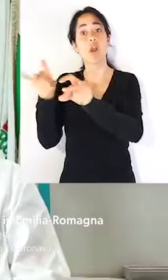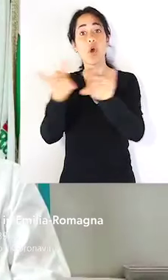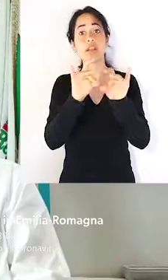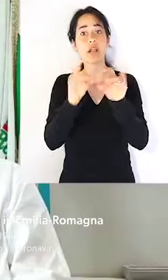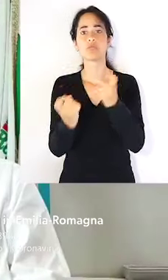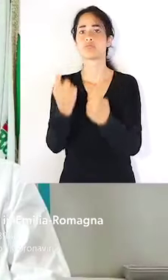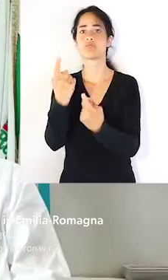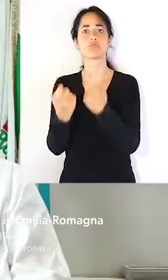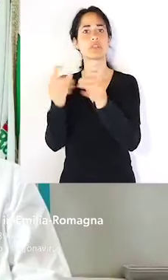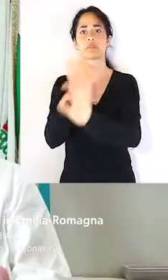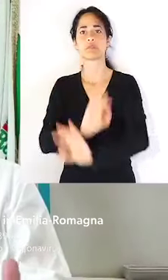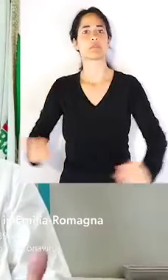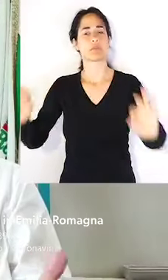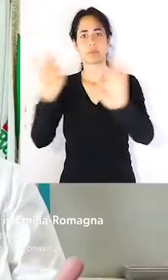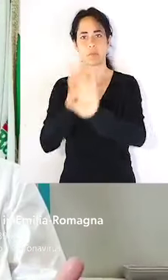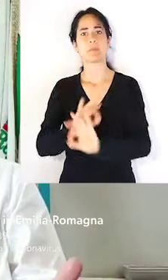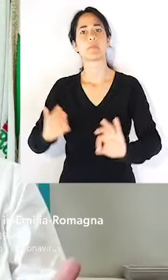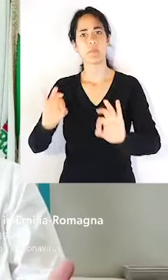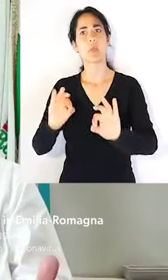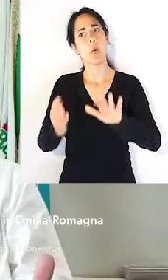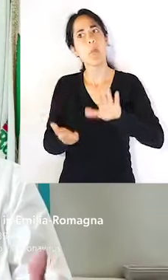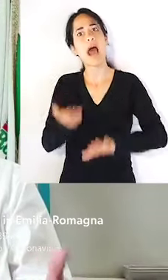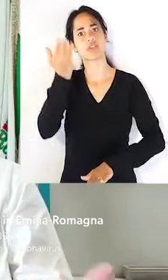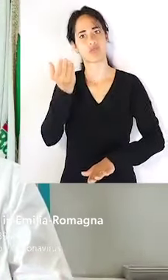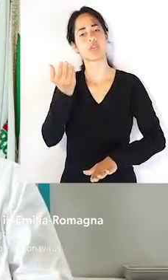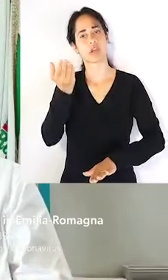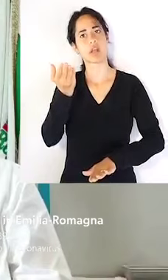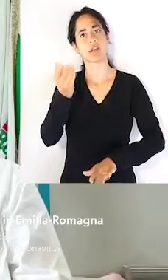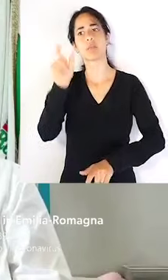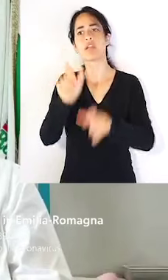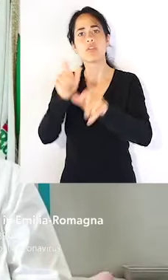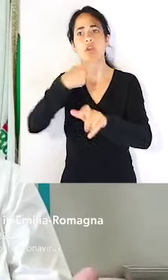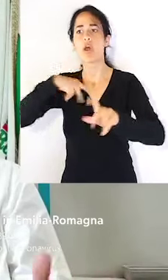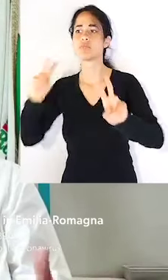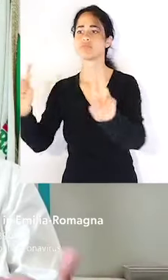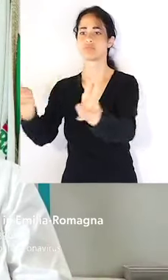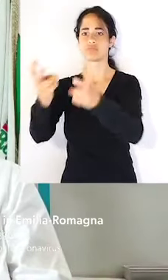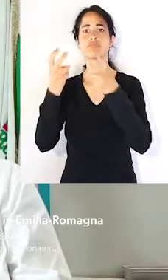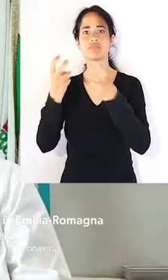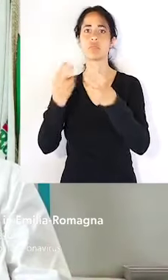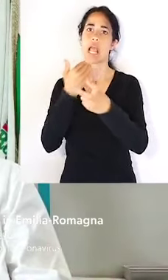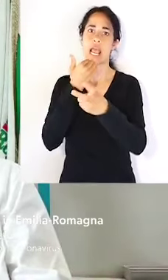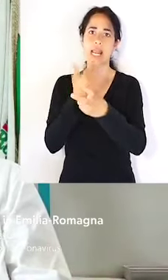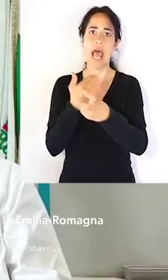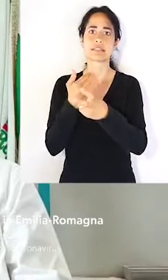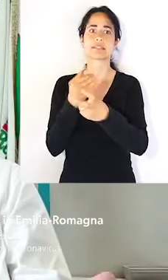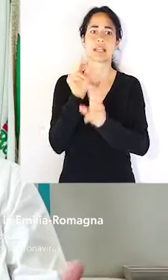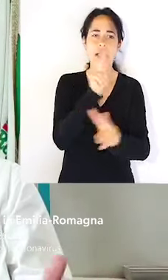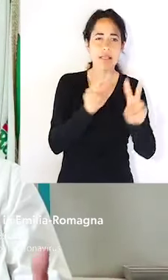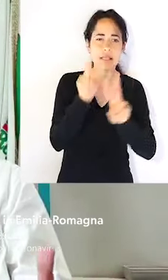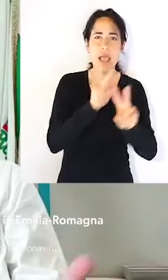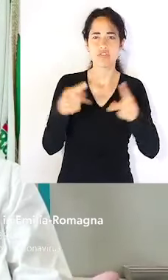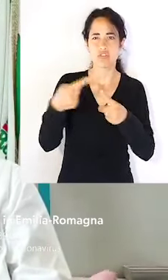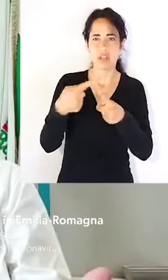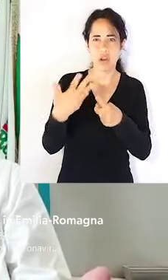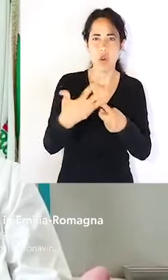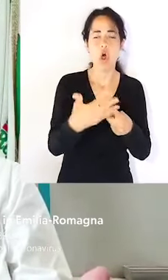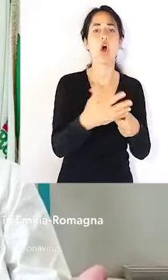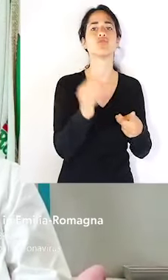casi riscontrati come casi asintomatici, cioè persone che noi rintracciamo o attraverso l'indagine sierologica